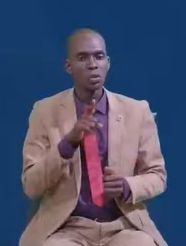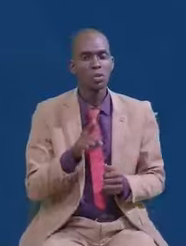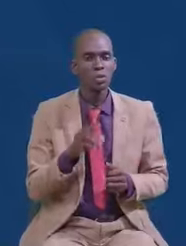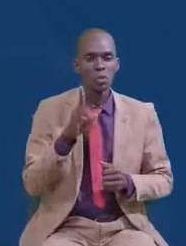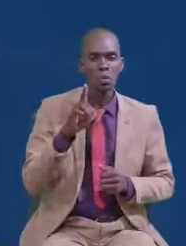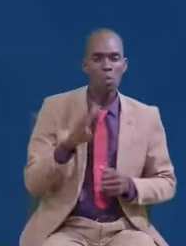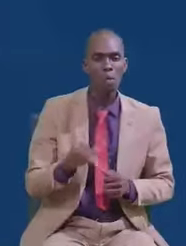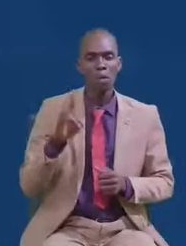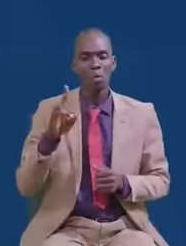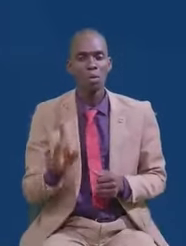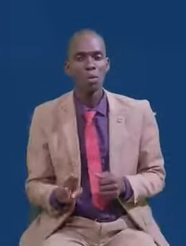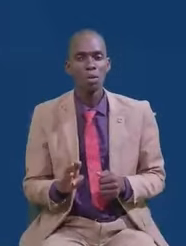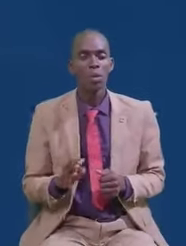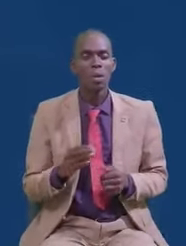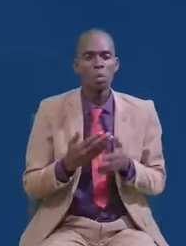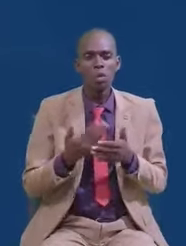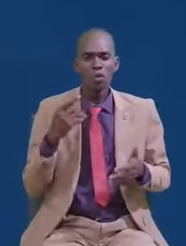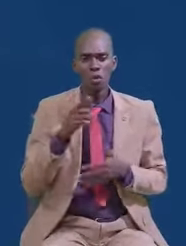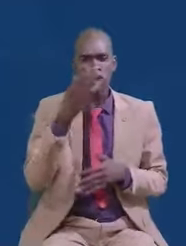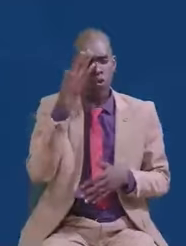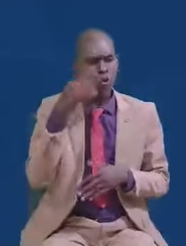Avant de savoir qui tu étais,